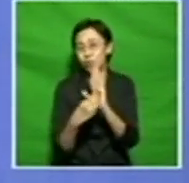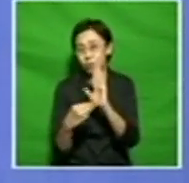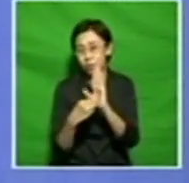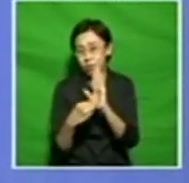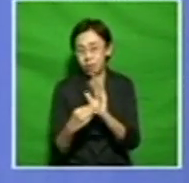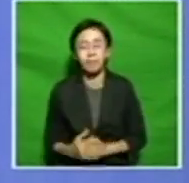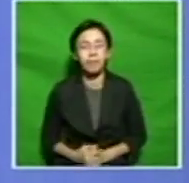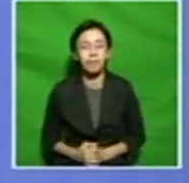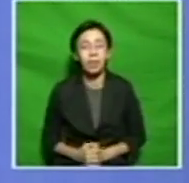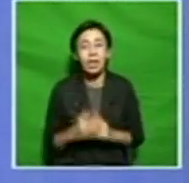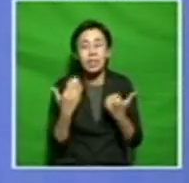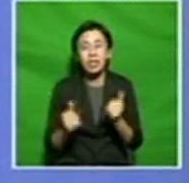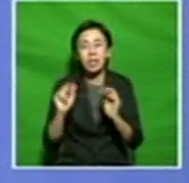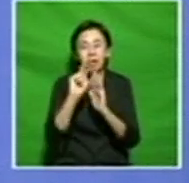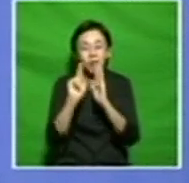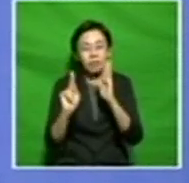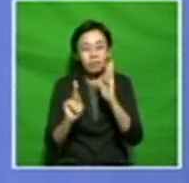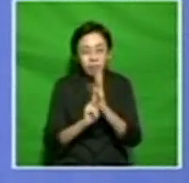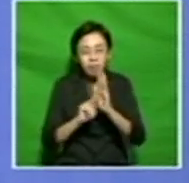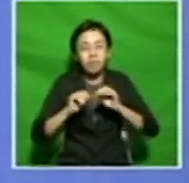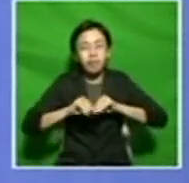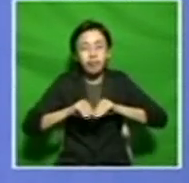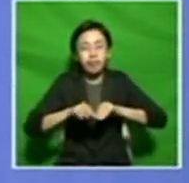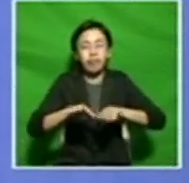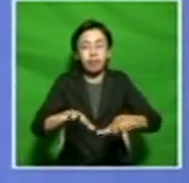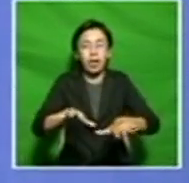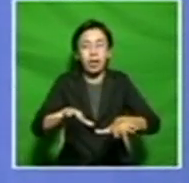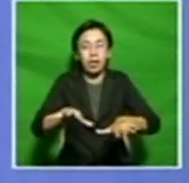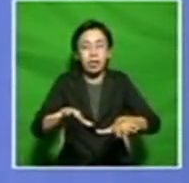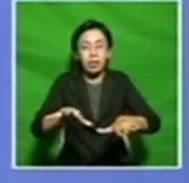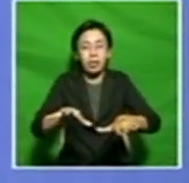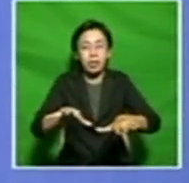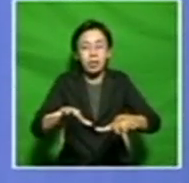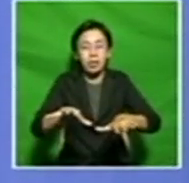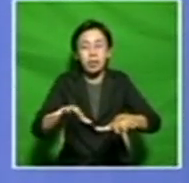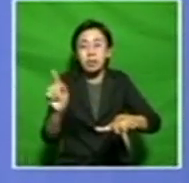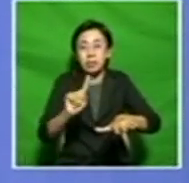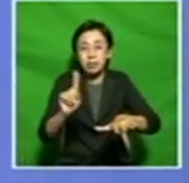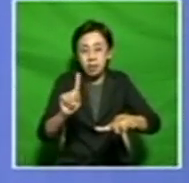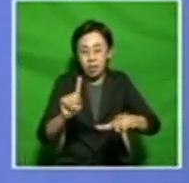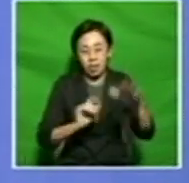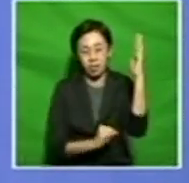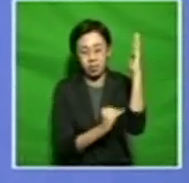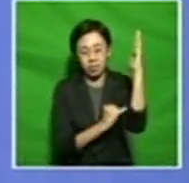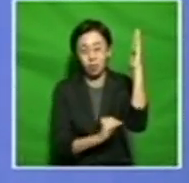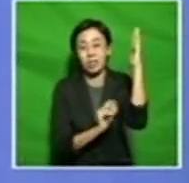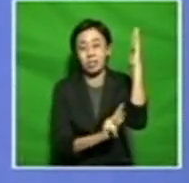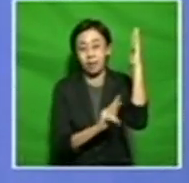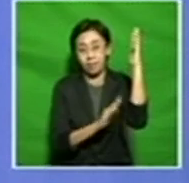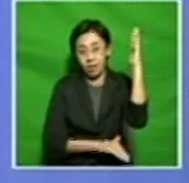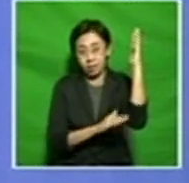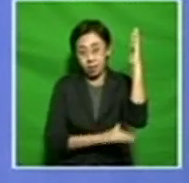ะนี้ก็กำลังประกาศใช้อยู่ในพื้นที่บริเวณ3จังหวัดชายแดนภาค